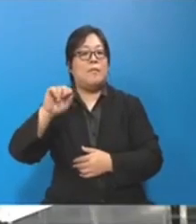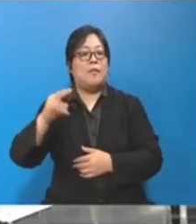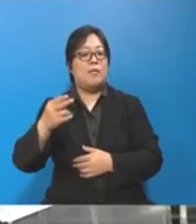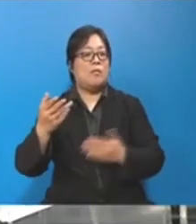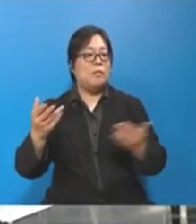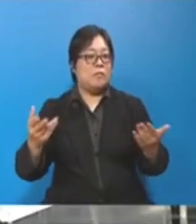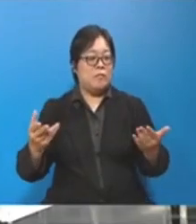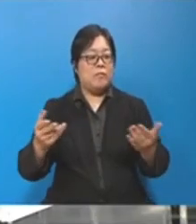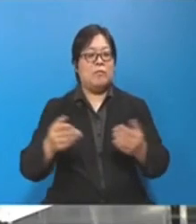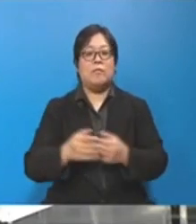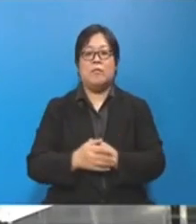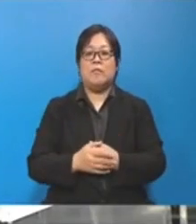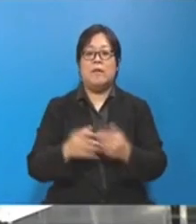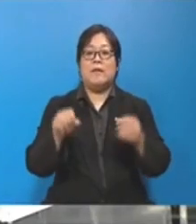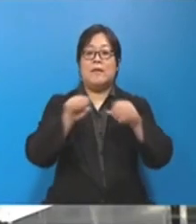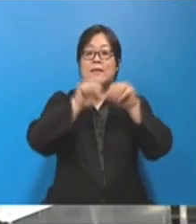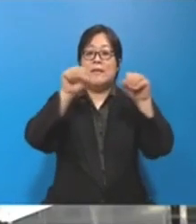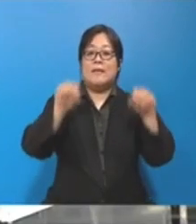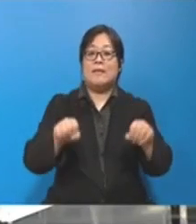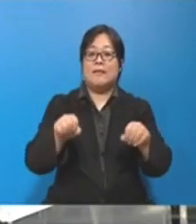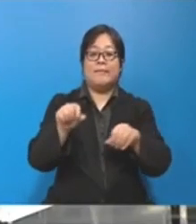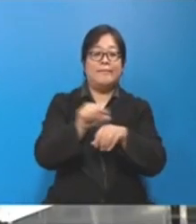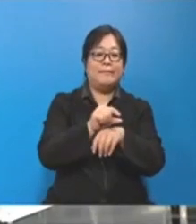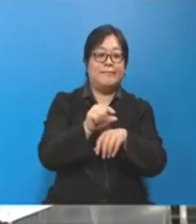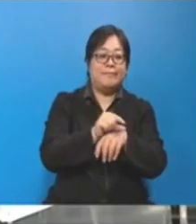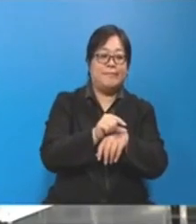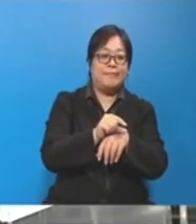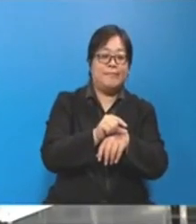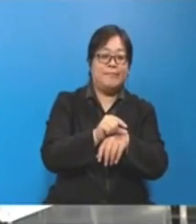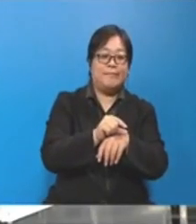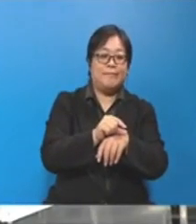dengan sistem yang diamalkan